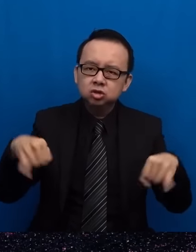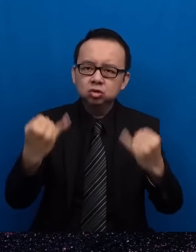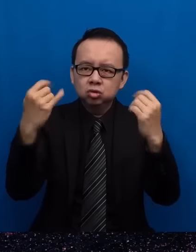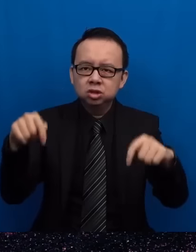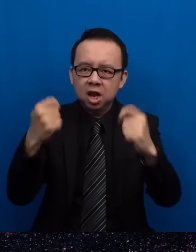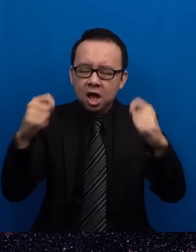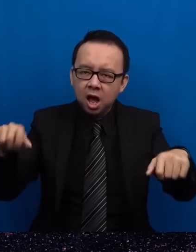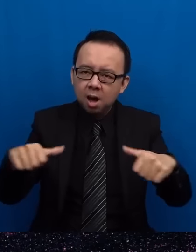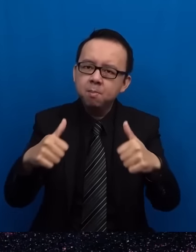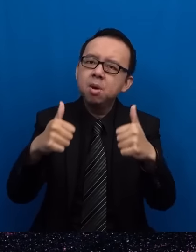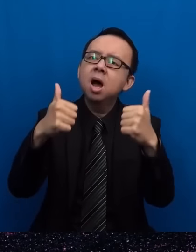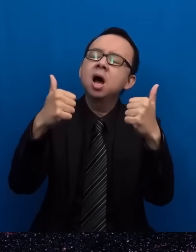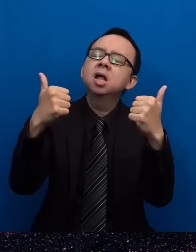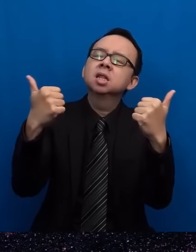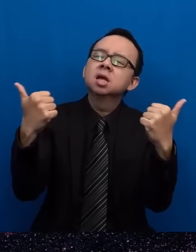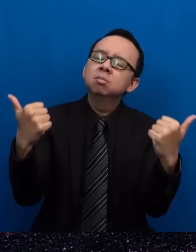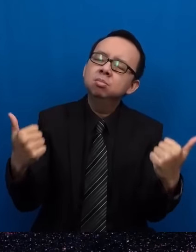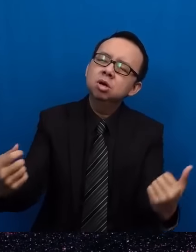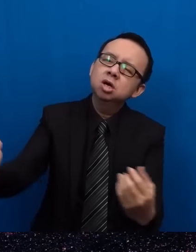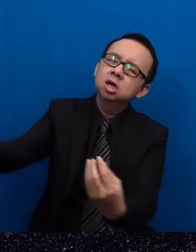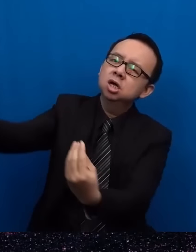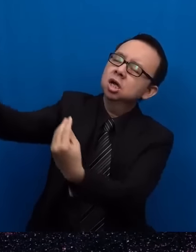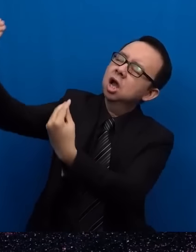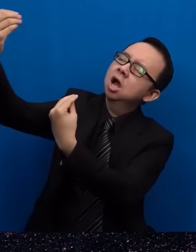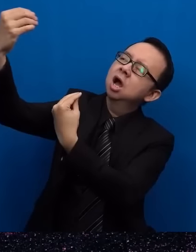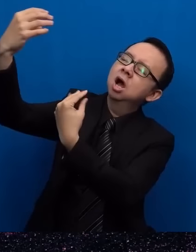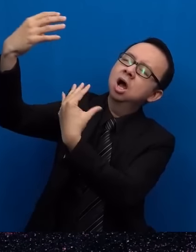datang Juru Selamat.